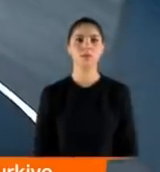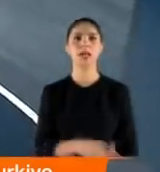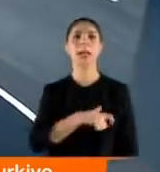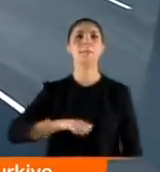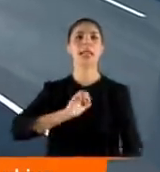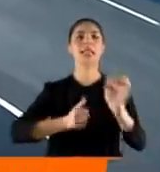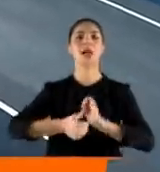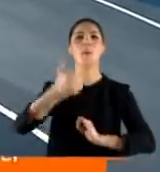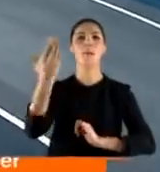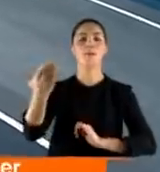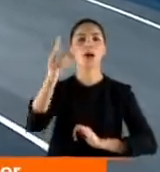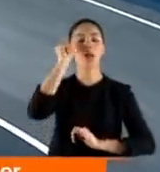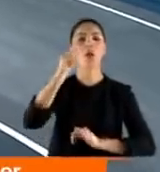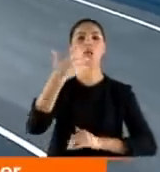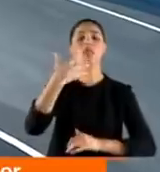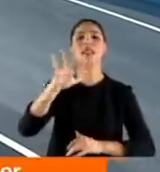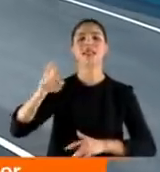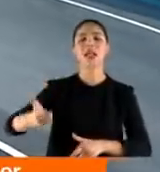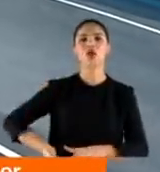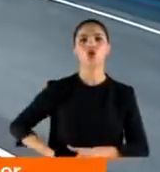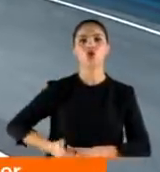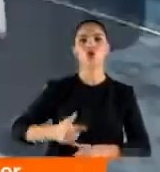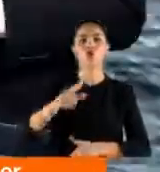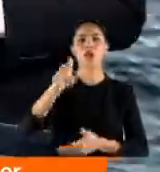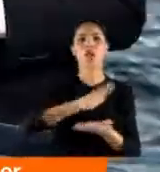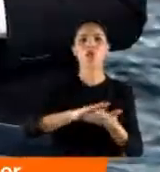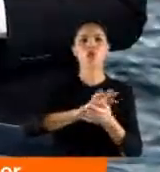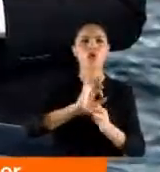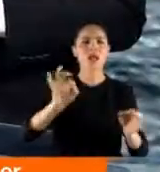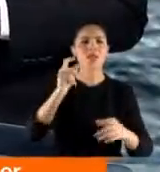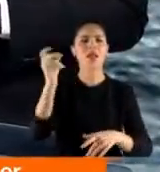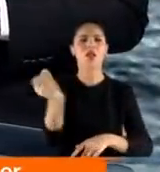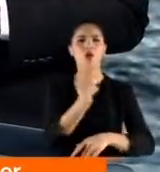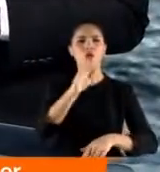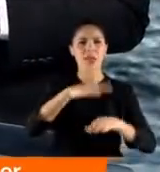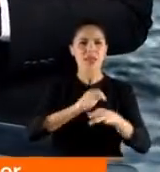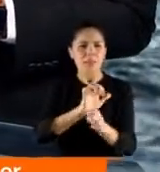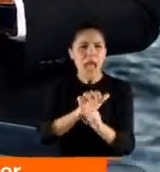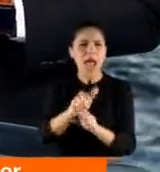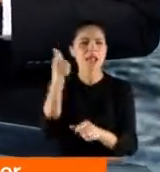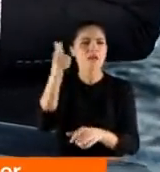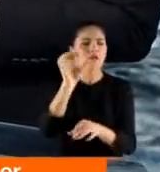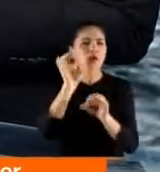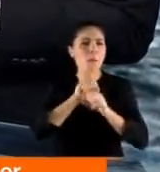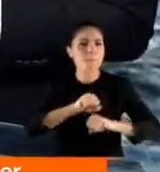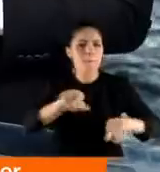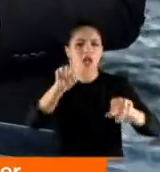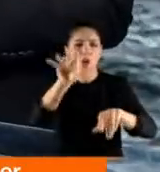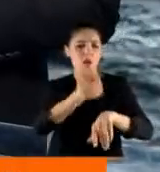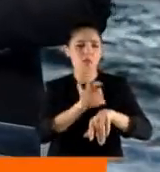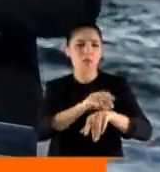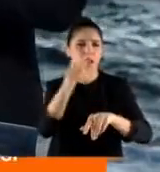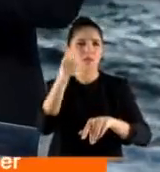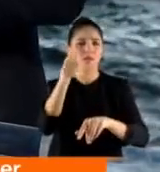Milli Savunma Bakanlığı Yunan sahil güvenliğinin düzensiz göçmenlere yaptığı zulmün görüntülerini paylaştı bugün. O anın görüntüsü burada